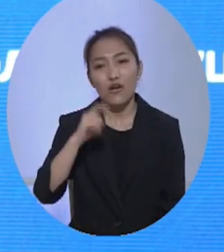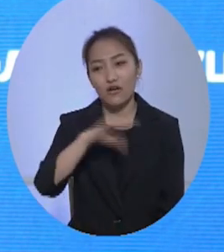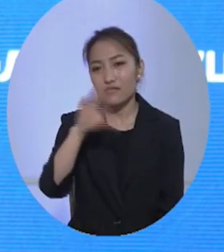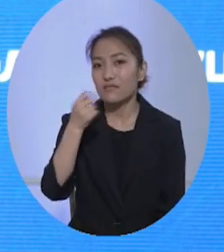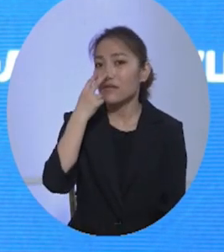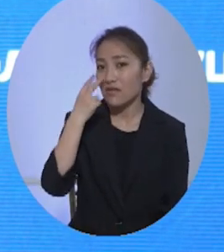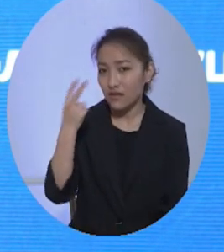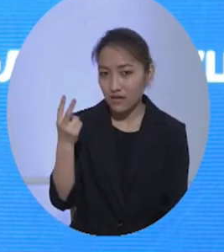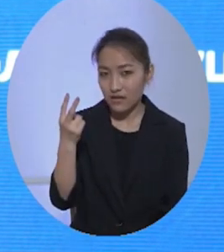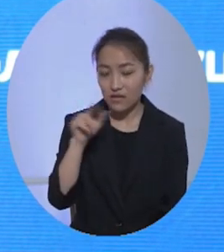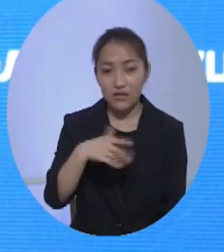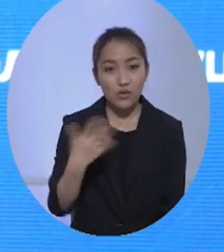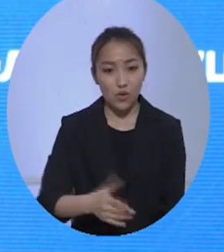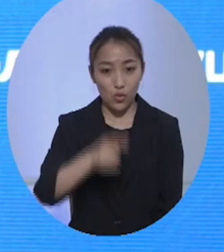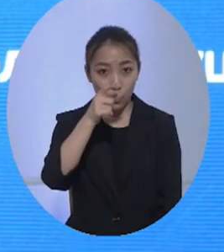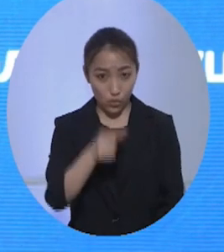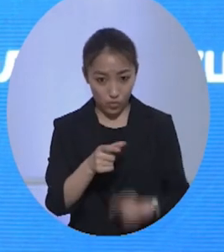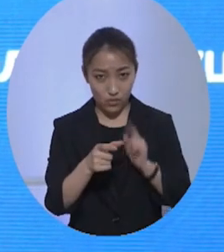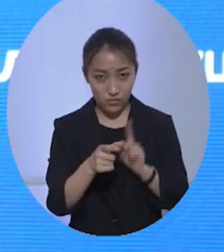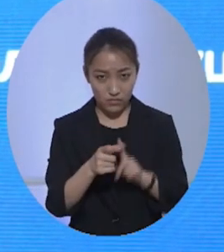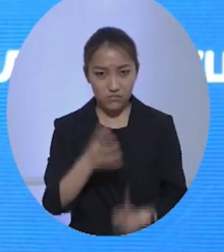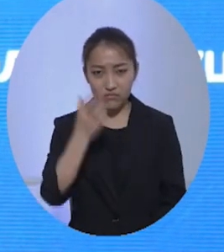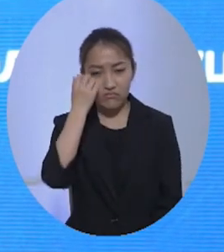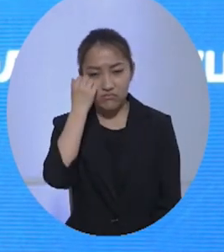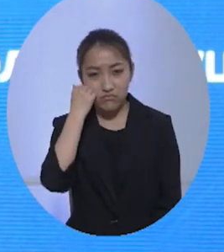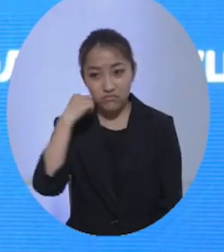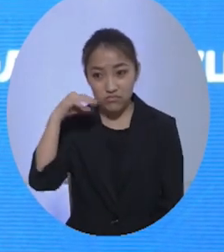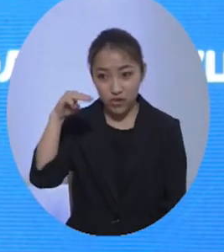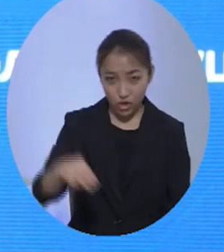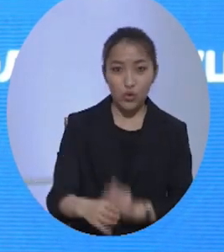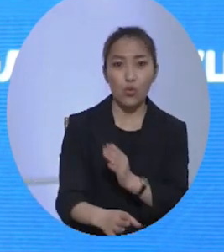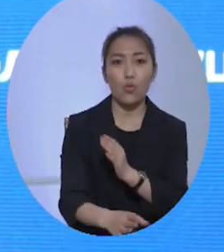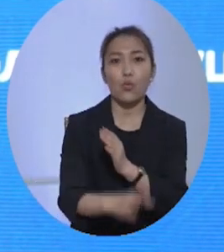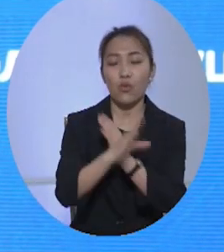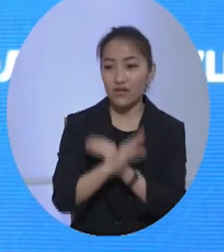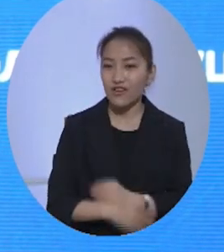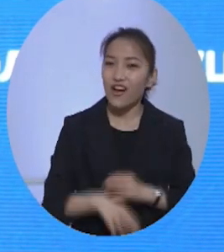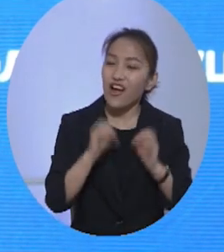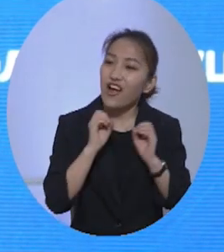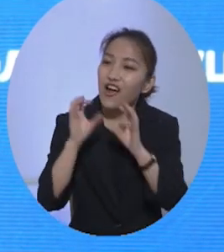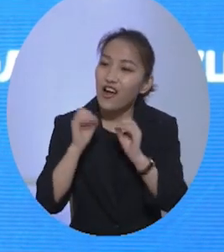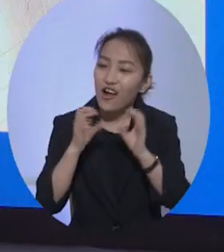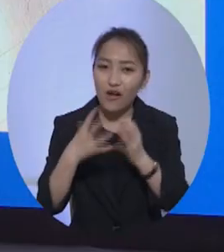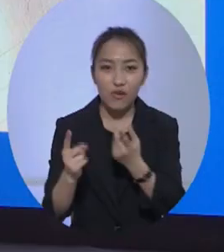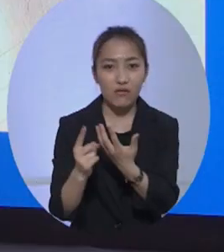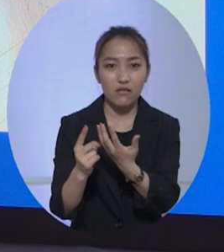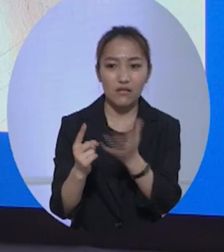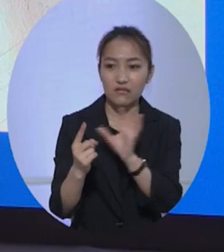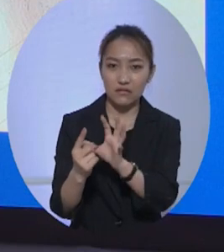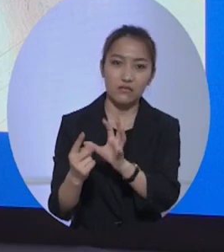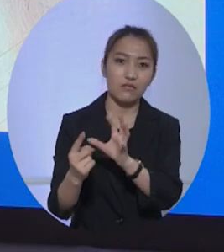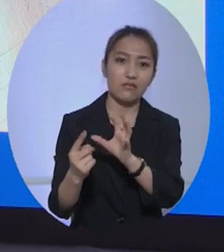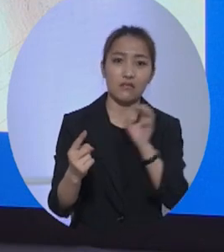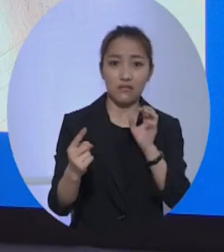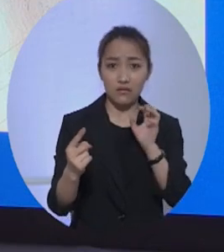ийм байдал төрсэн. Хүн тэтгэртэй гарлаа гэхээр тэр хүнтэй одоо дуурдаг хүн цөөхөн болчихж байгаа хөөх. Бүүр ингээд